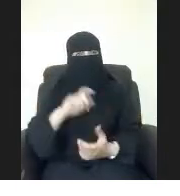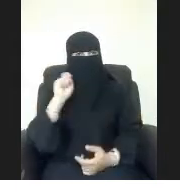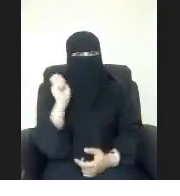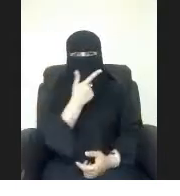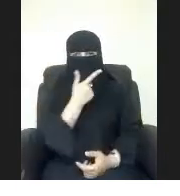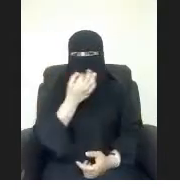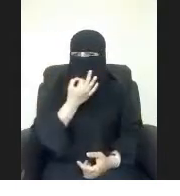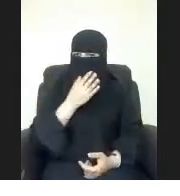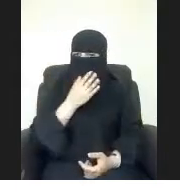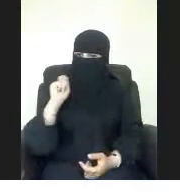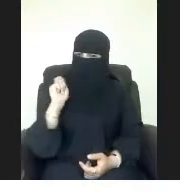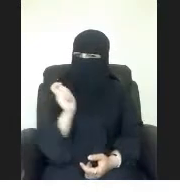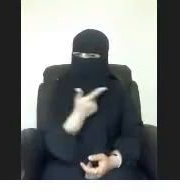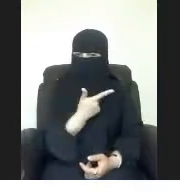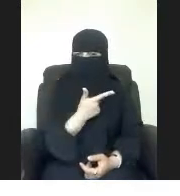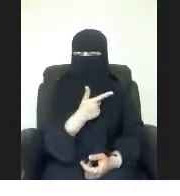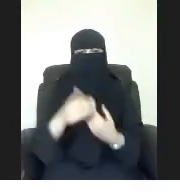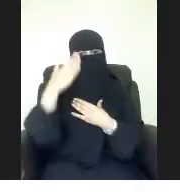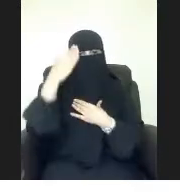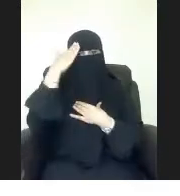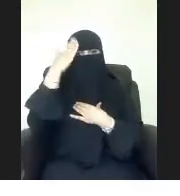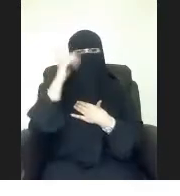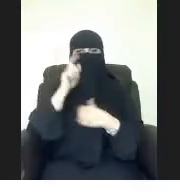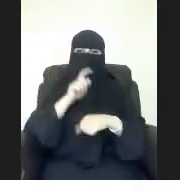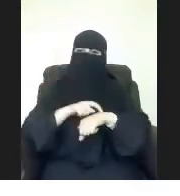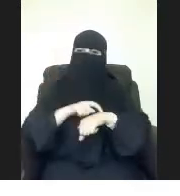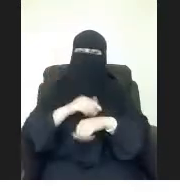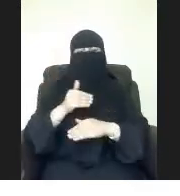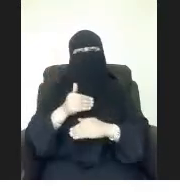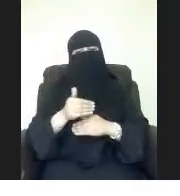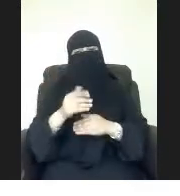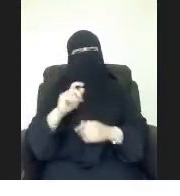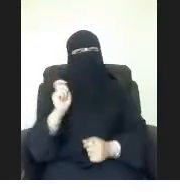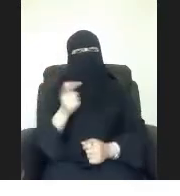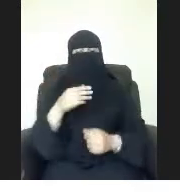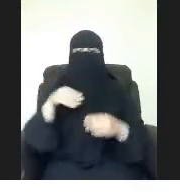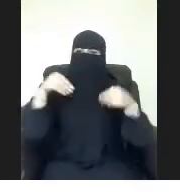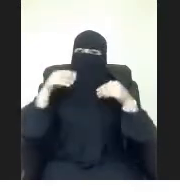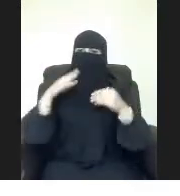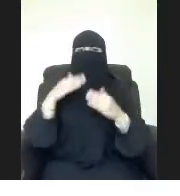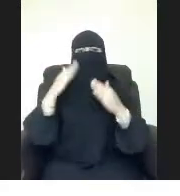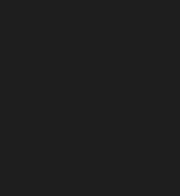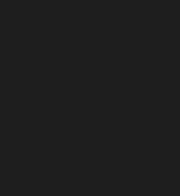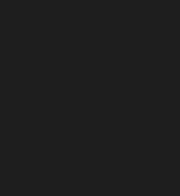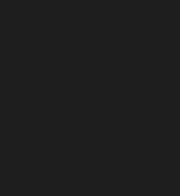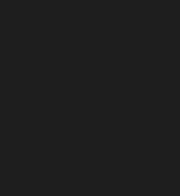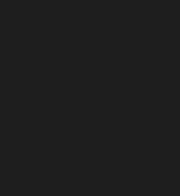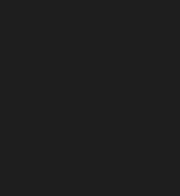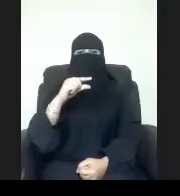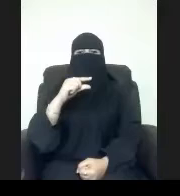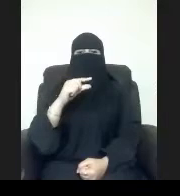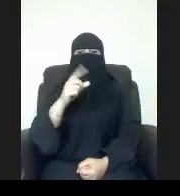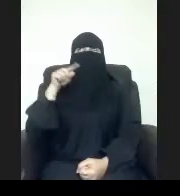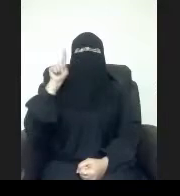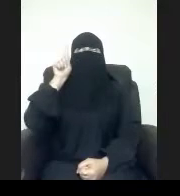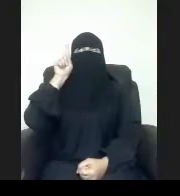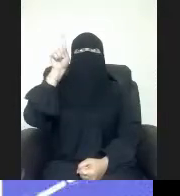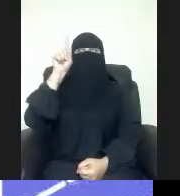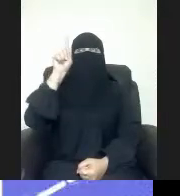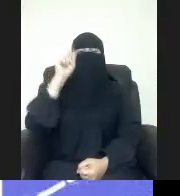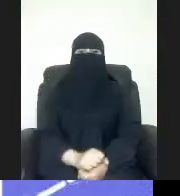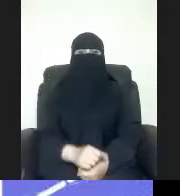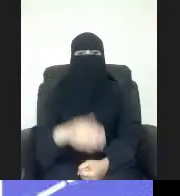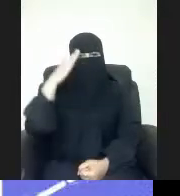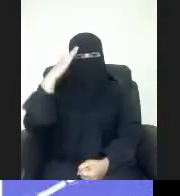بالحديث لتغطية يعني جوانب الورقة. بارك الله فيكم، السلام عليكم. وعليكم السلام ورحمة الله، يعطيك